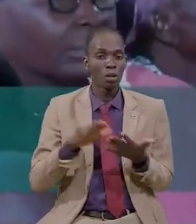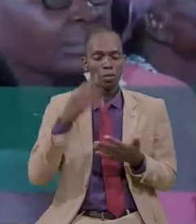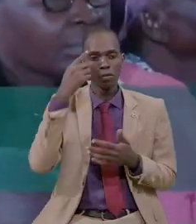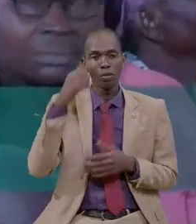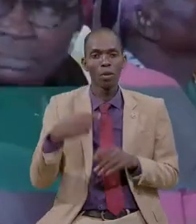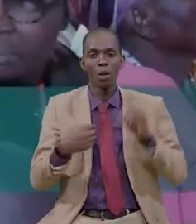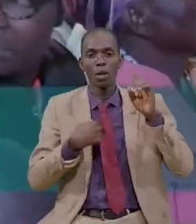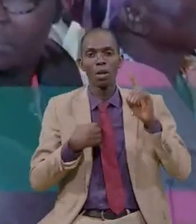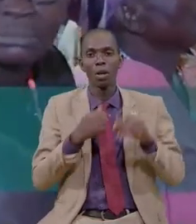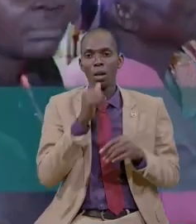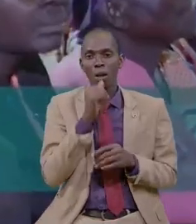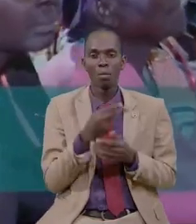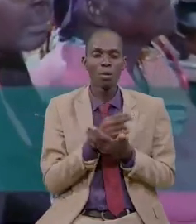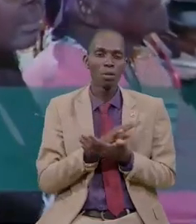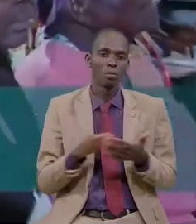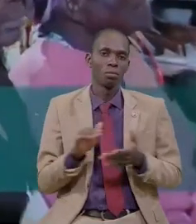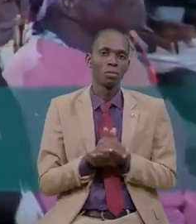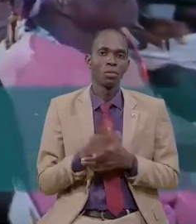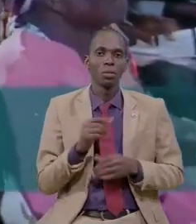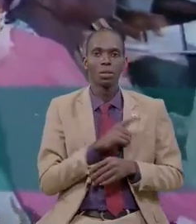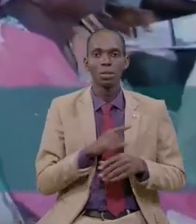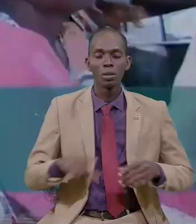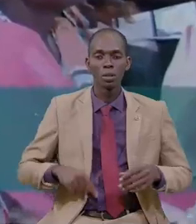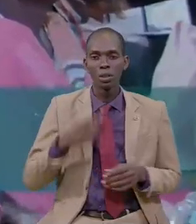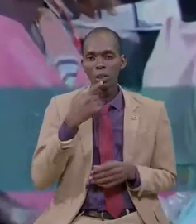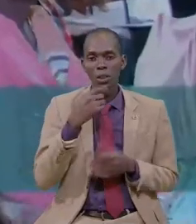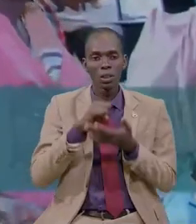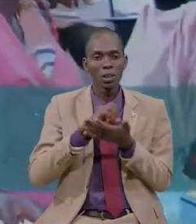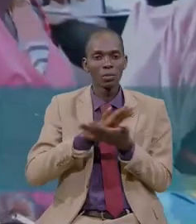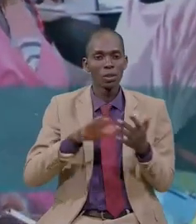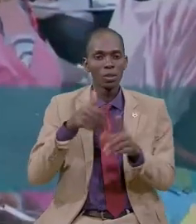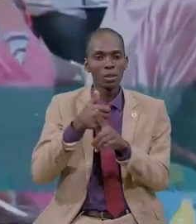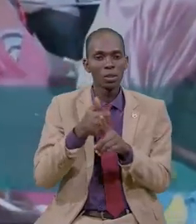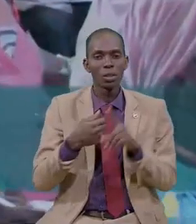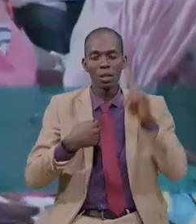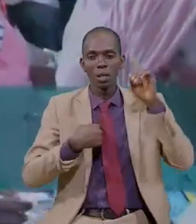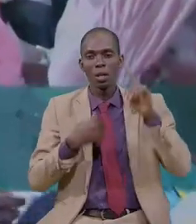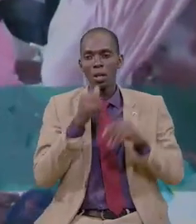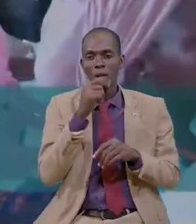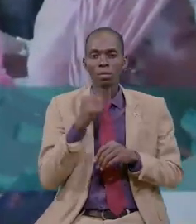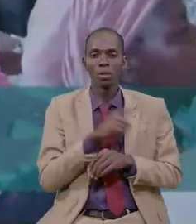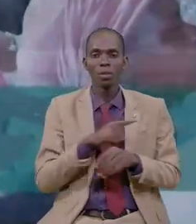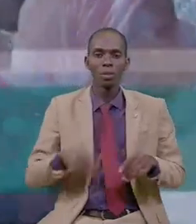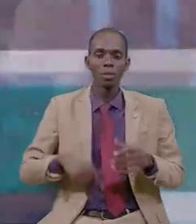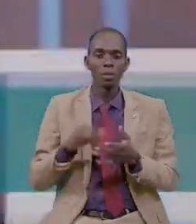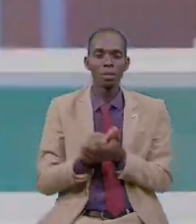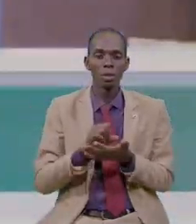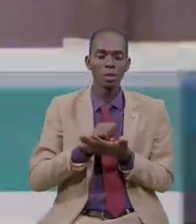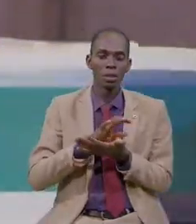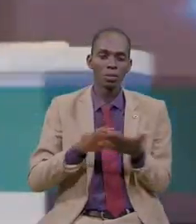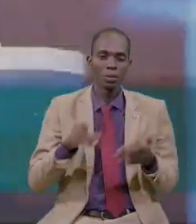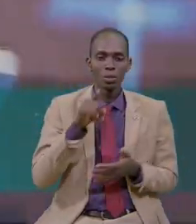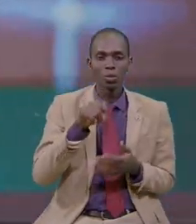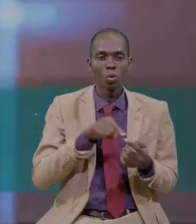Le Seigneur a dit, sanctifiez-les, sanctifiez-vous. Je suis l'Éternel qui vous sanctifie. Quand